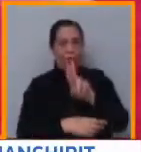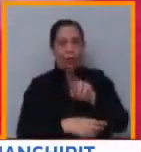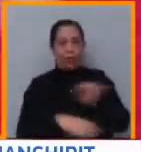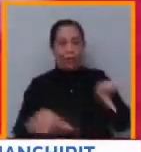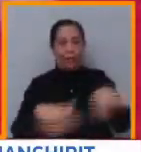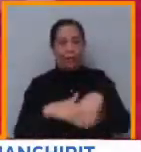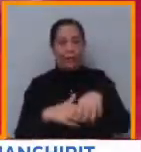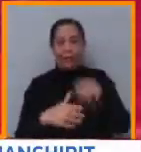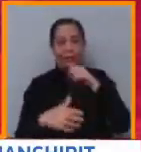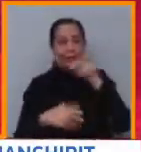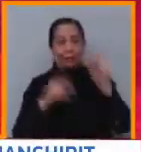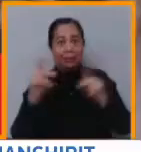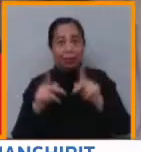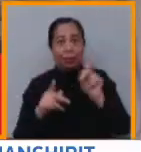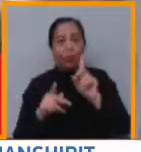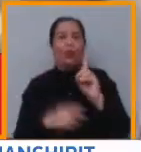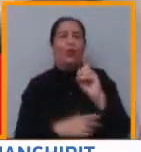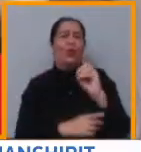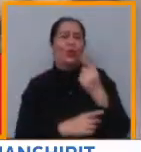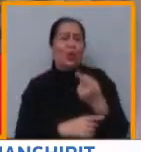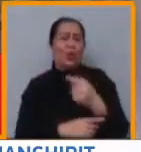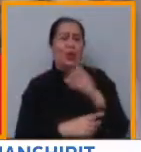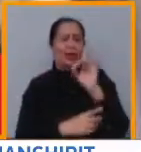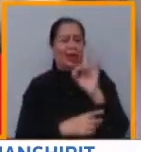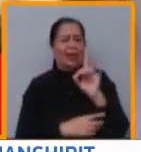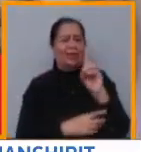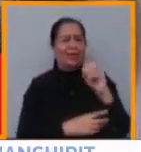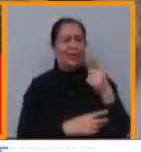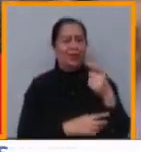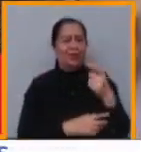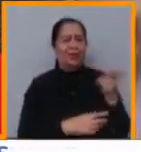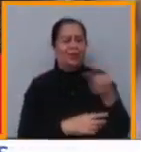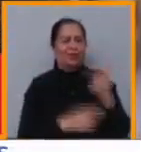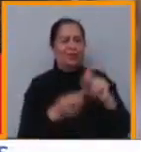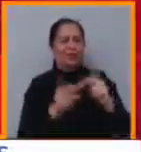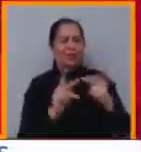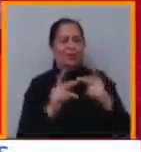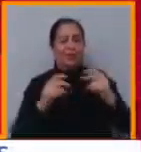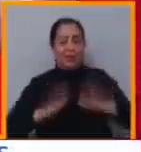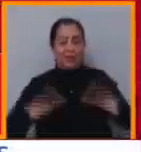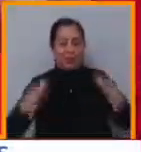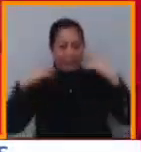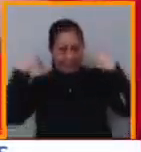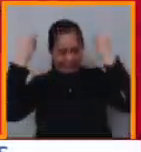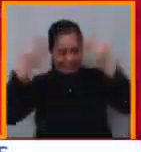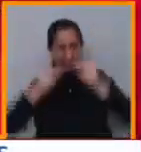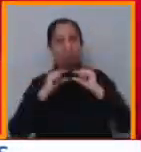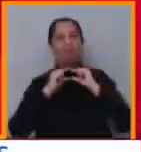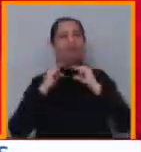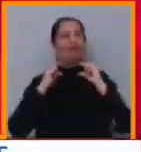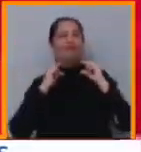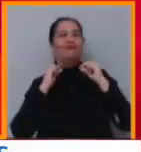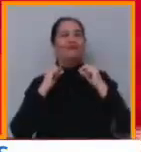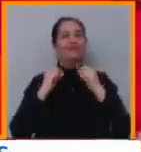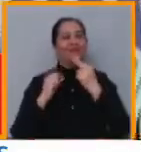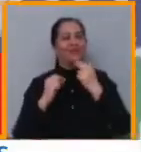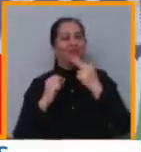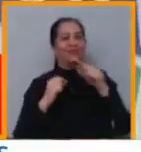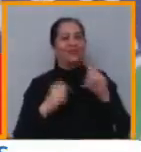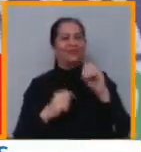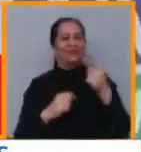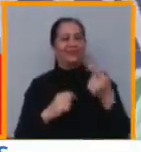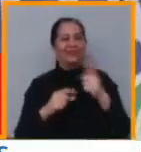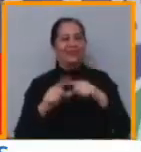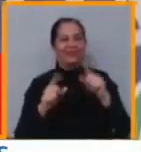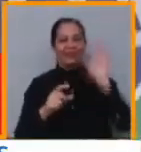aso. Walong dog couples ang ikinasal. Naka-wedding veil at bow tie pang ilan sa bride and groom. May iba naman na makukulay na